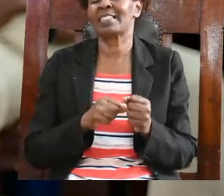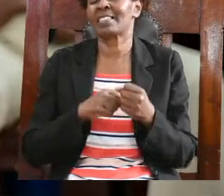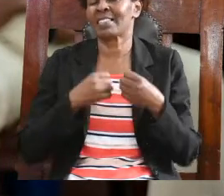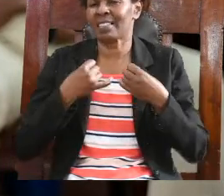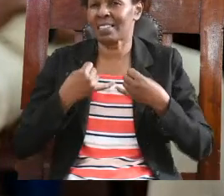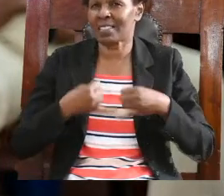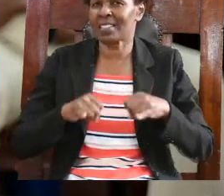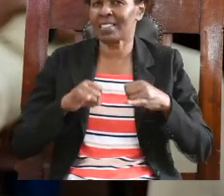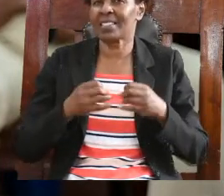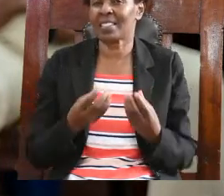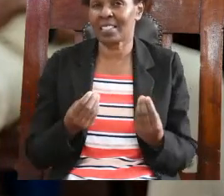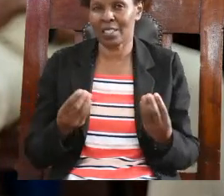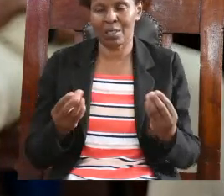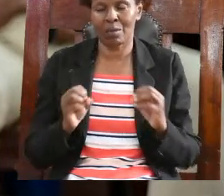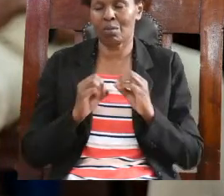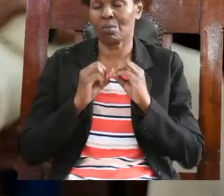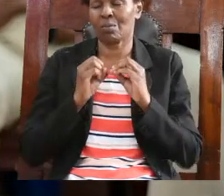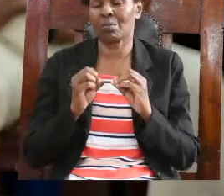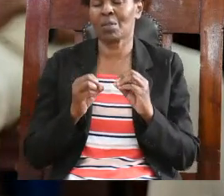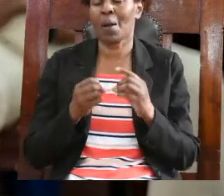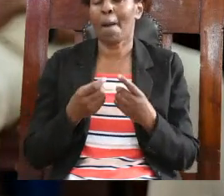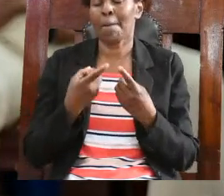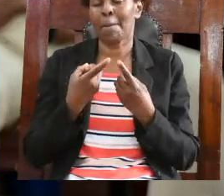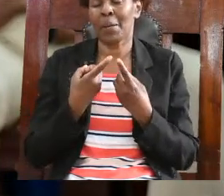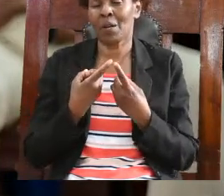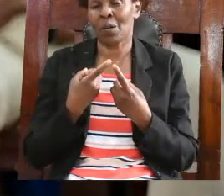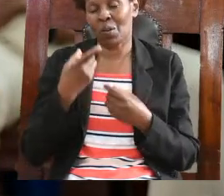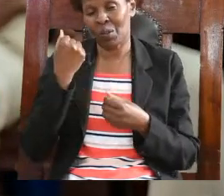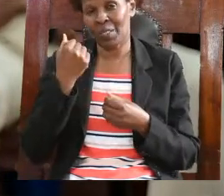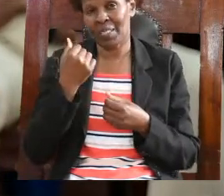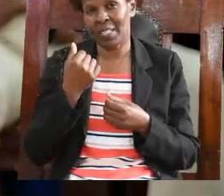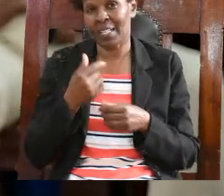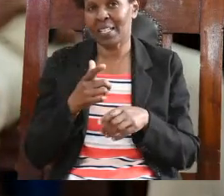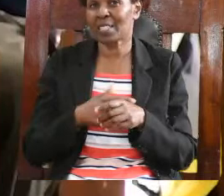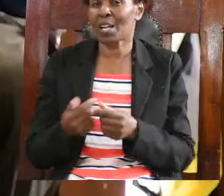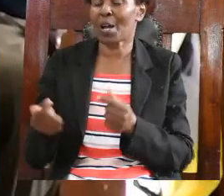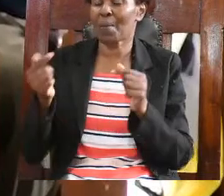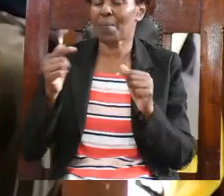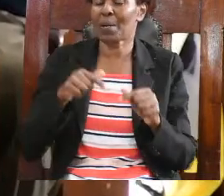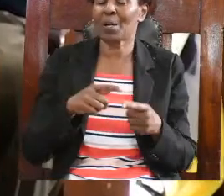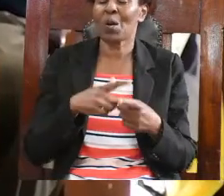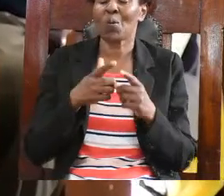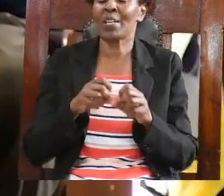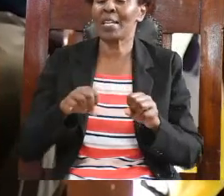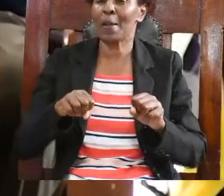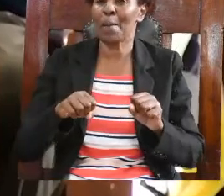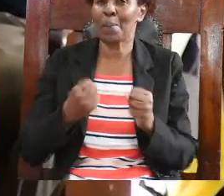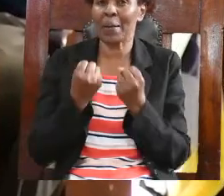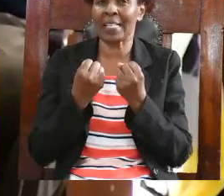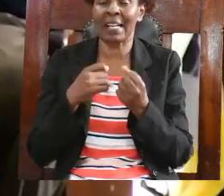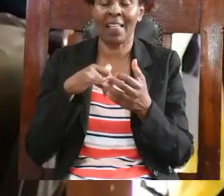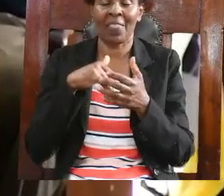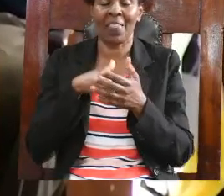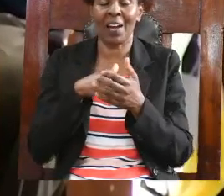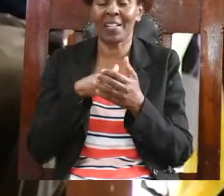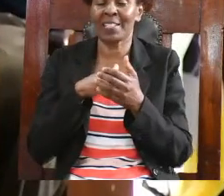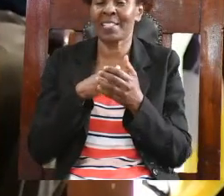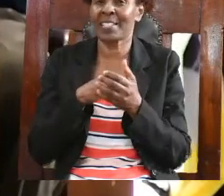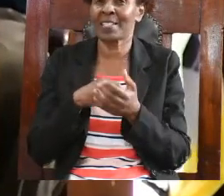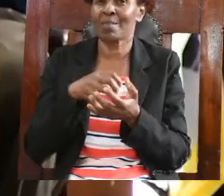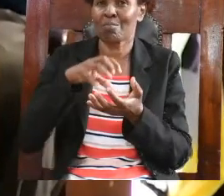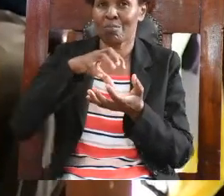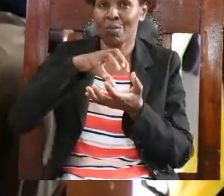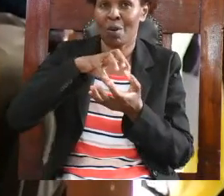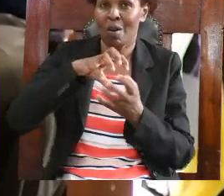si rahisi kwa sababu lazima afike mahali ambapo atavunja koko lake ama